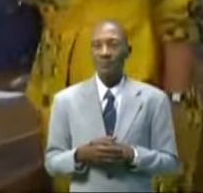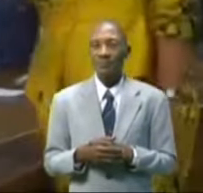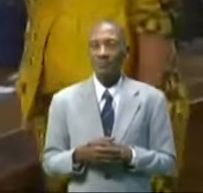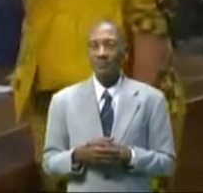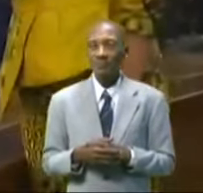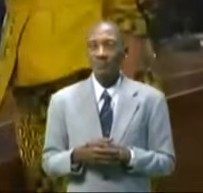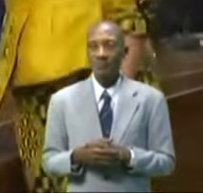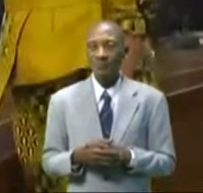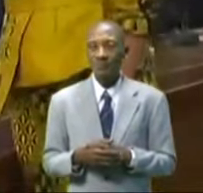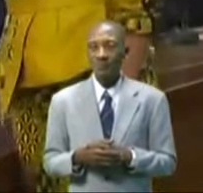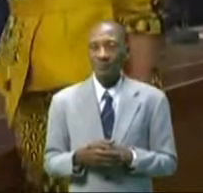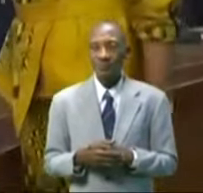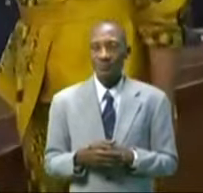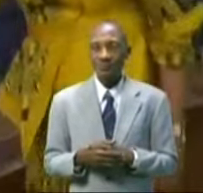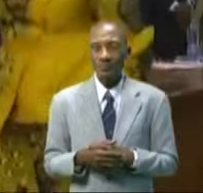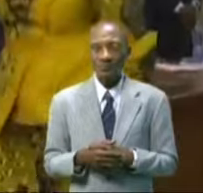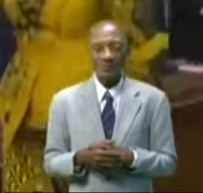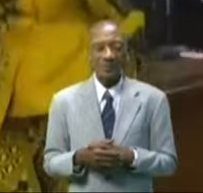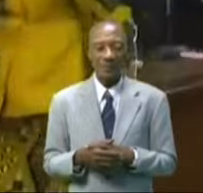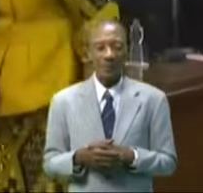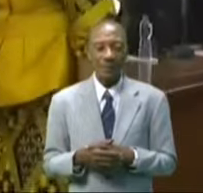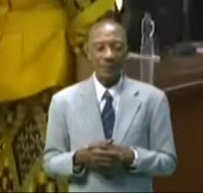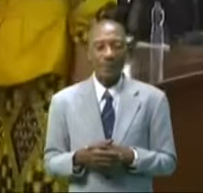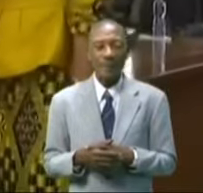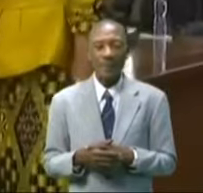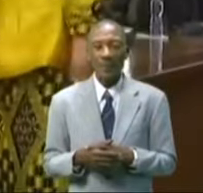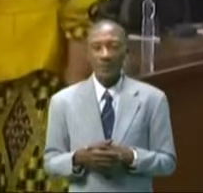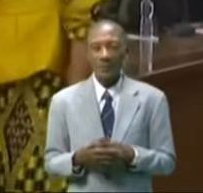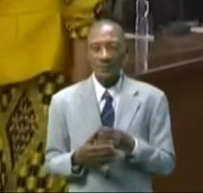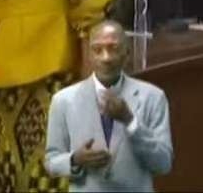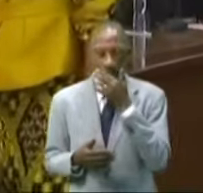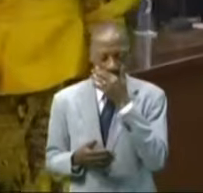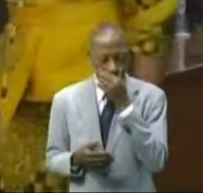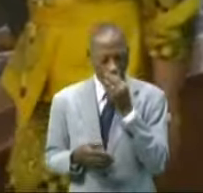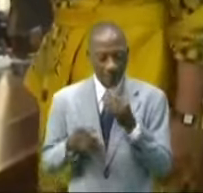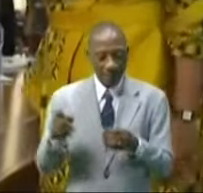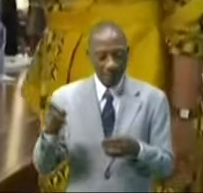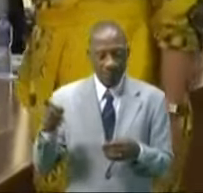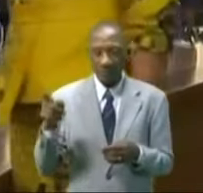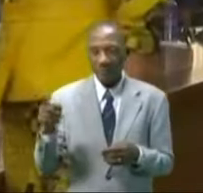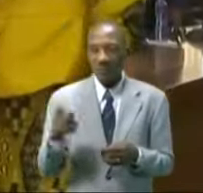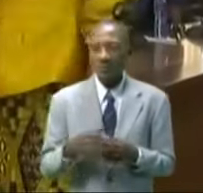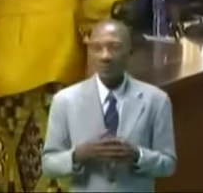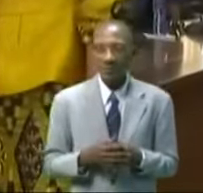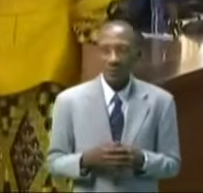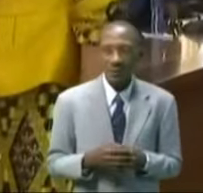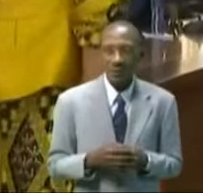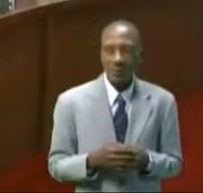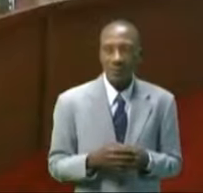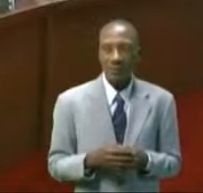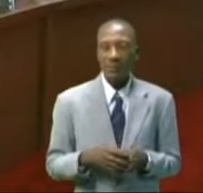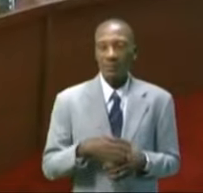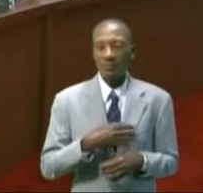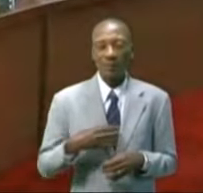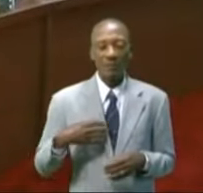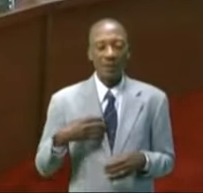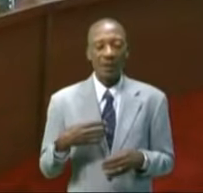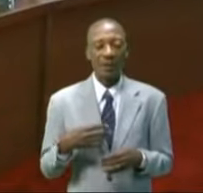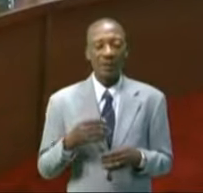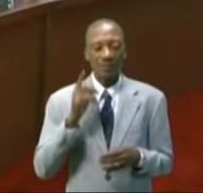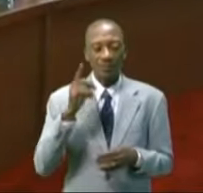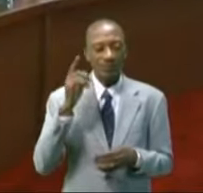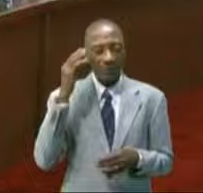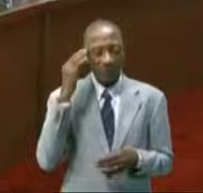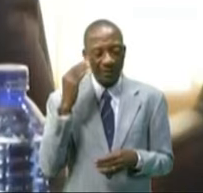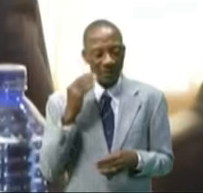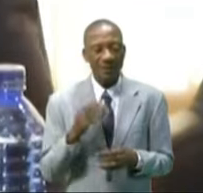Au cours de ces échanges avec les jeunes entrepreneurs regroupés au sein de la Fédération nationale des jeunes entrepreneurs du Congo, l'accès